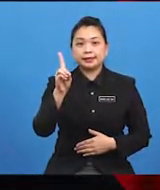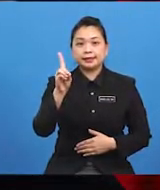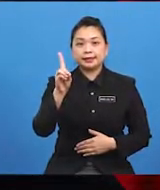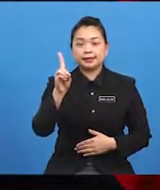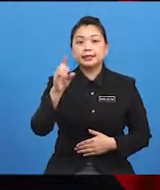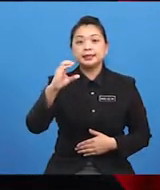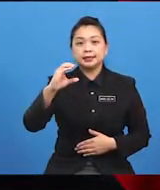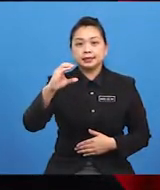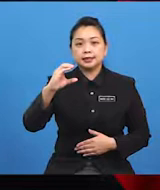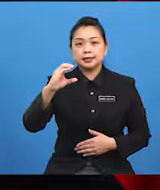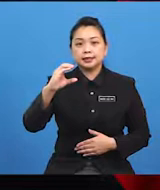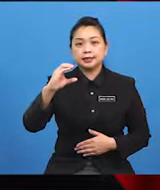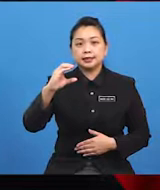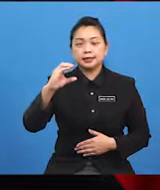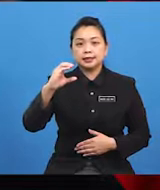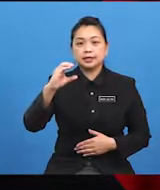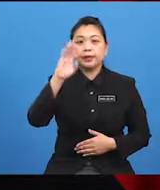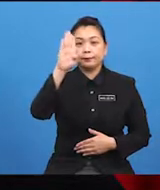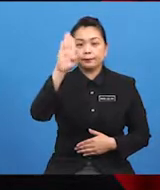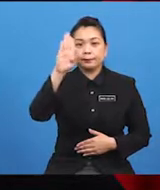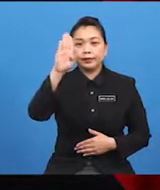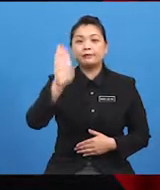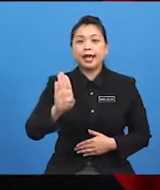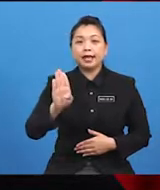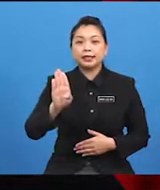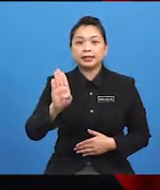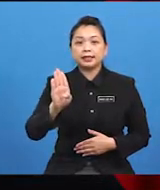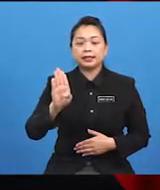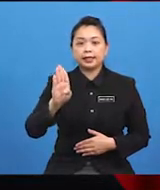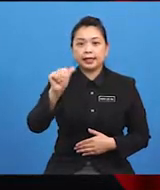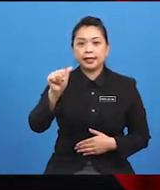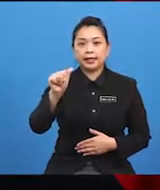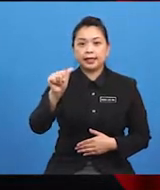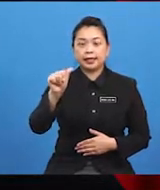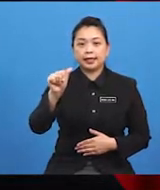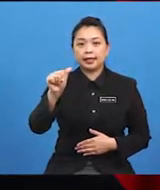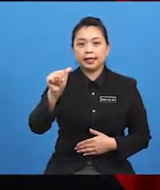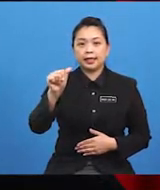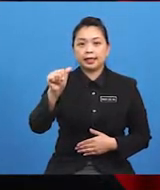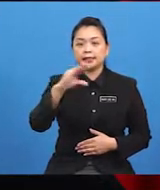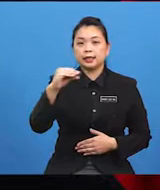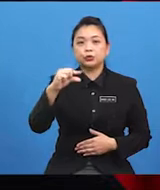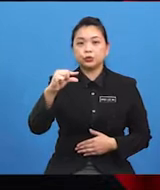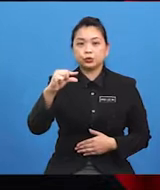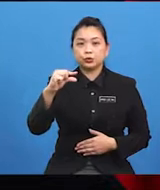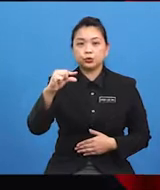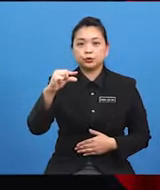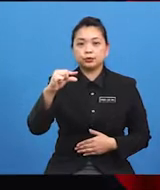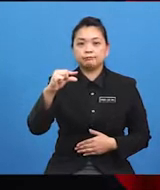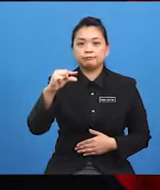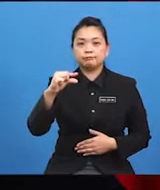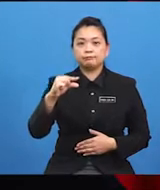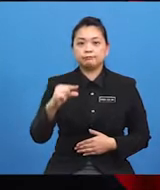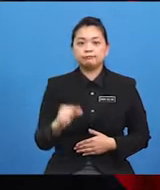C, B flat, A dan G.